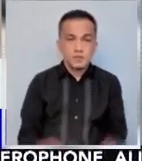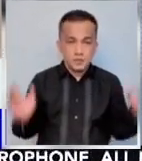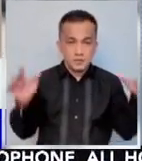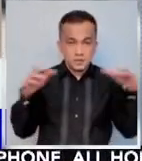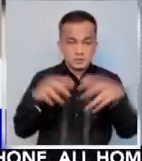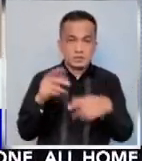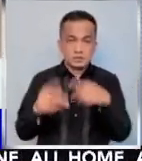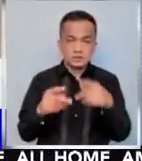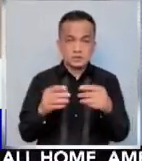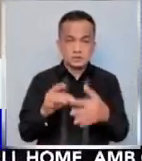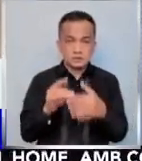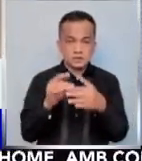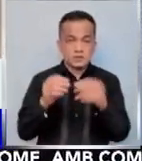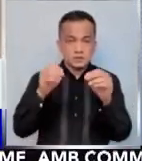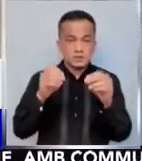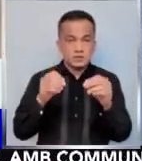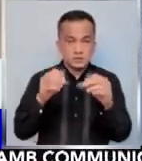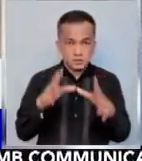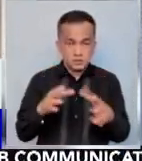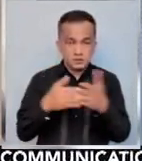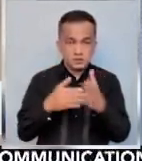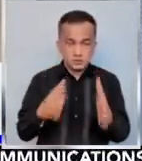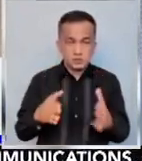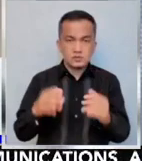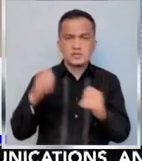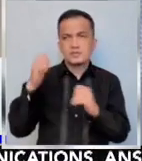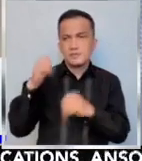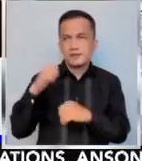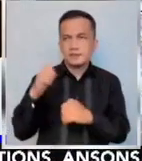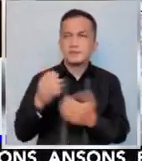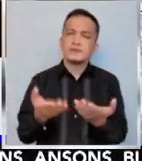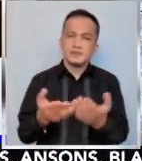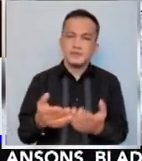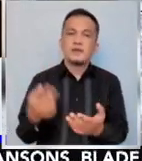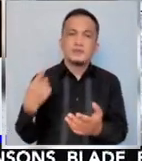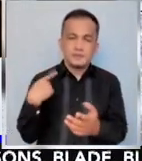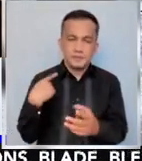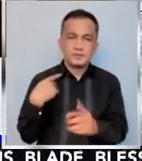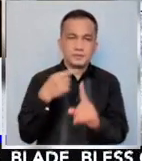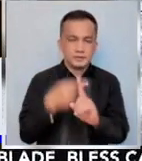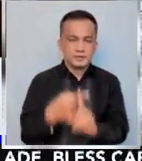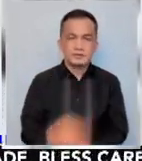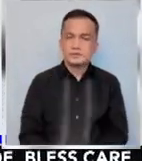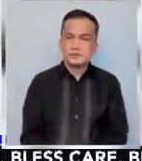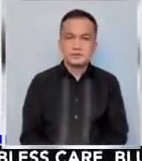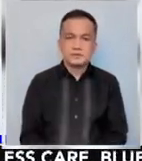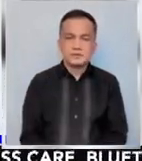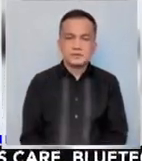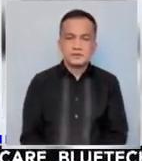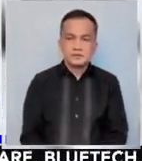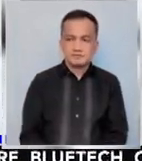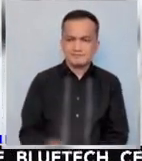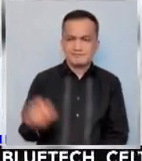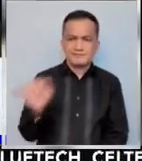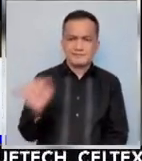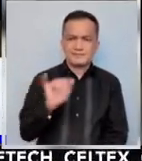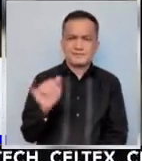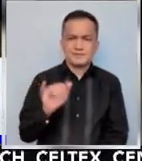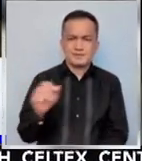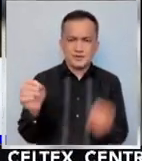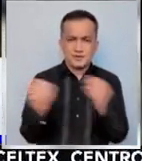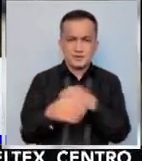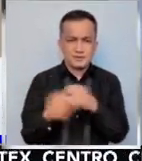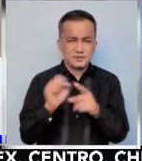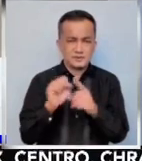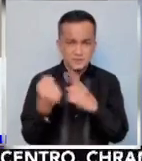teachers in classrooms, expected naman po talaga na may mag-positive. Hindi po yan naiiba sa mga office situations. Gusto po